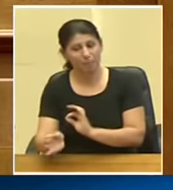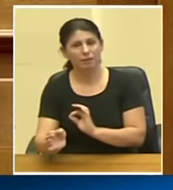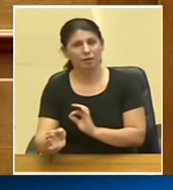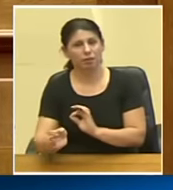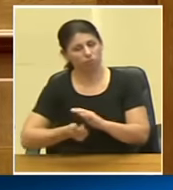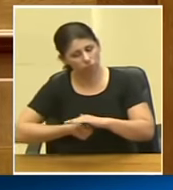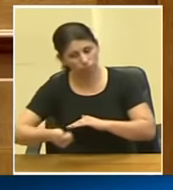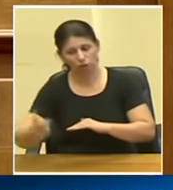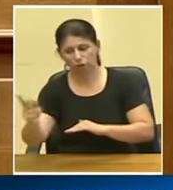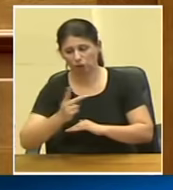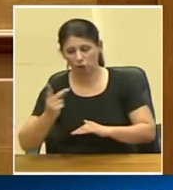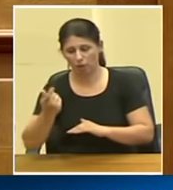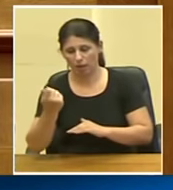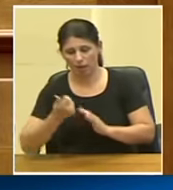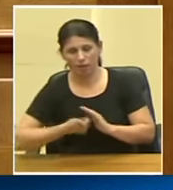που ανακοινώσαμε